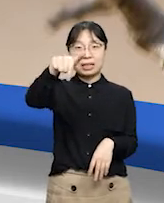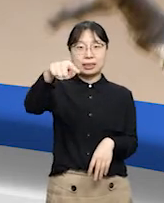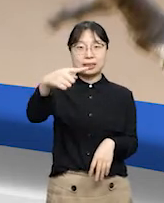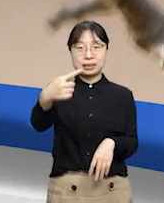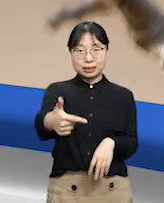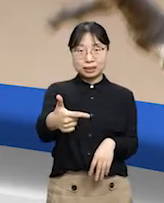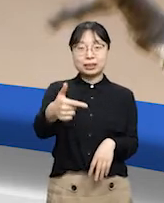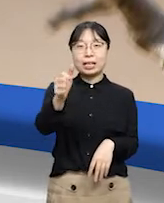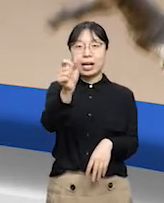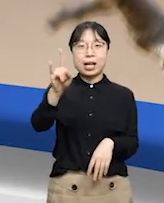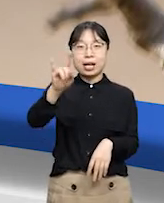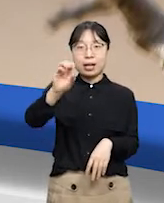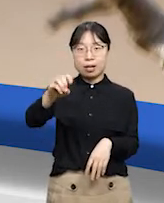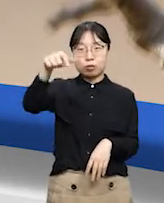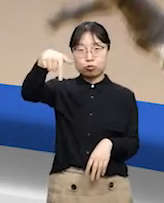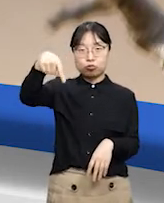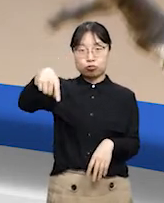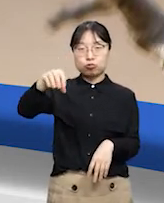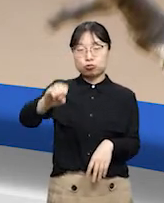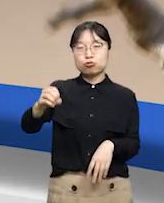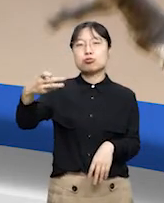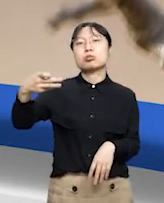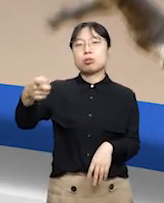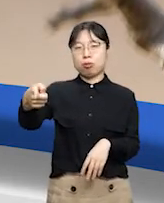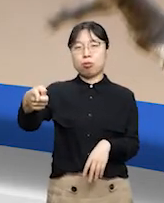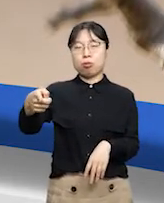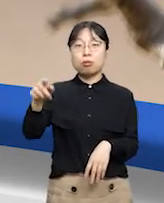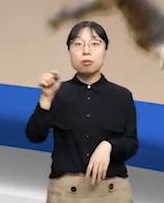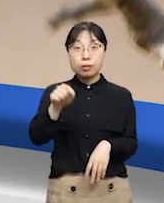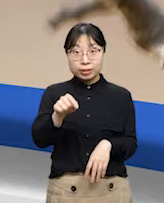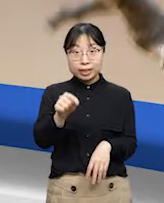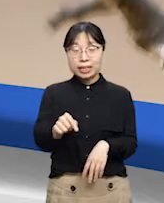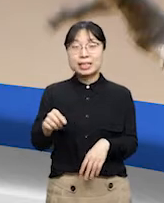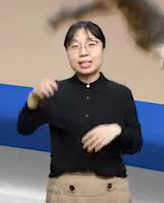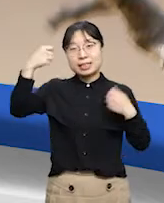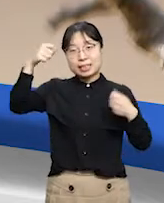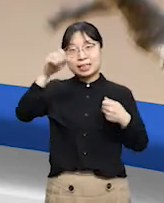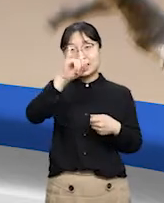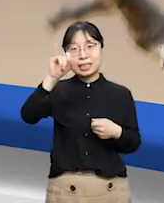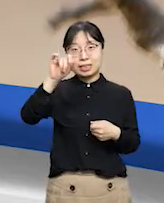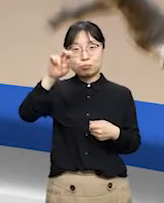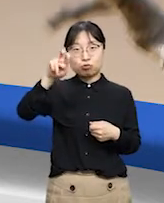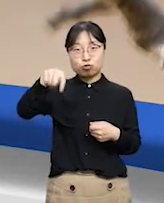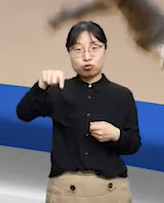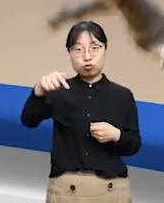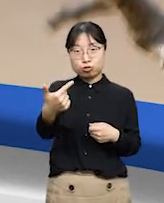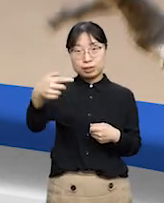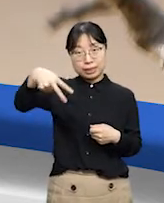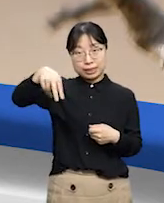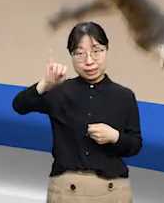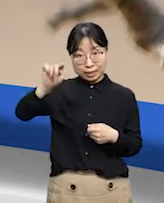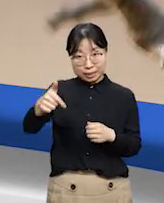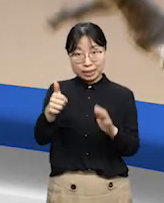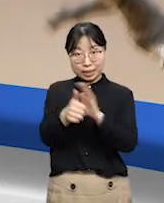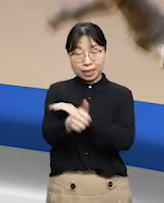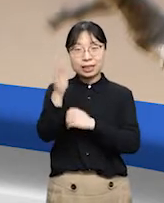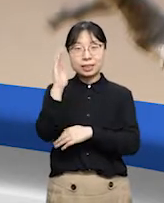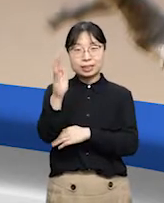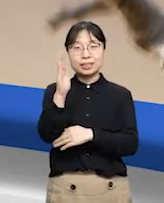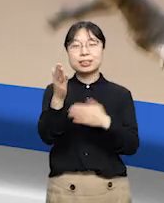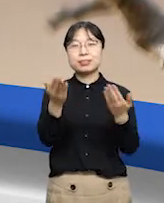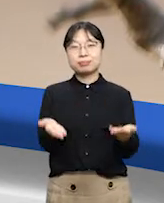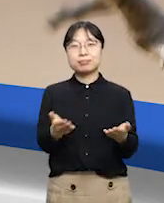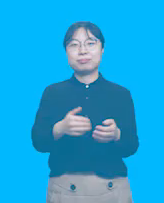사근행궁터입니다. 이곳에 직접 의왕시 홍보대사인 배우 이문식 씨가 다녀왔다는데요. 이문식의 의왕 한 바퀴 함께